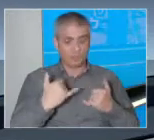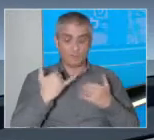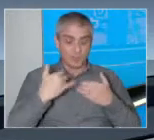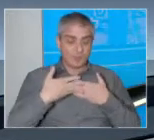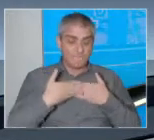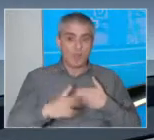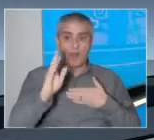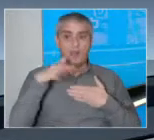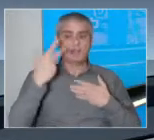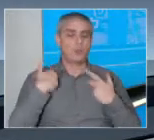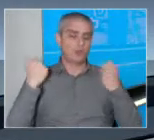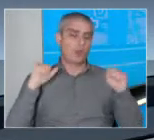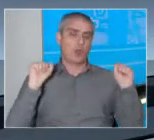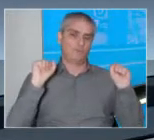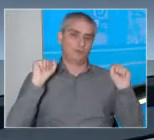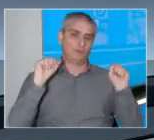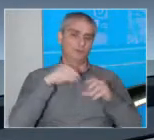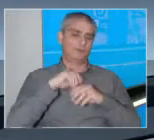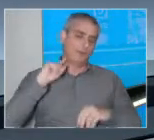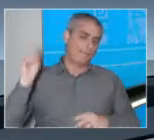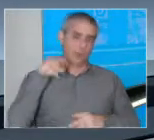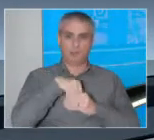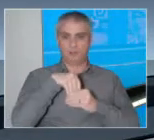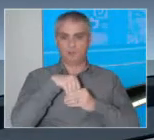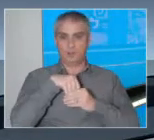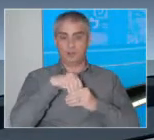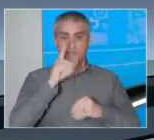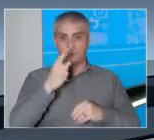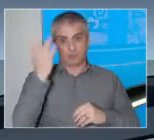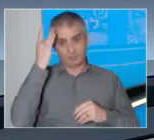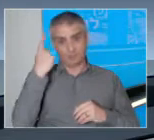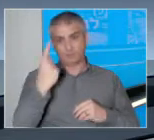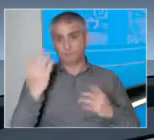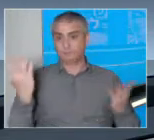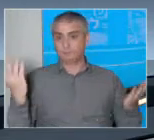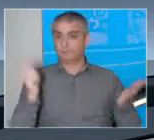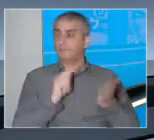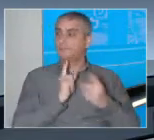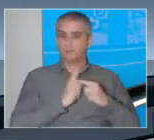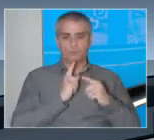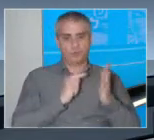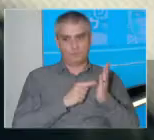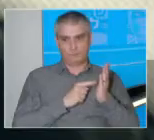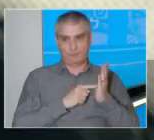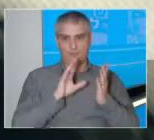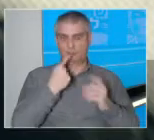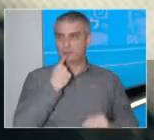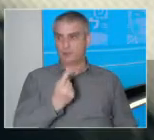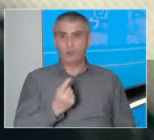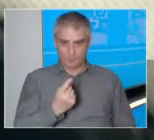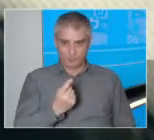הזה והלאה, יהיה לנו חופש הצבעה בכל ההצבעות שנראות לך. אם אתה אדון לעצמך, אנחנו אדונים לעצמנו. בדיוק בגלל מה שאתה